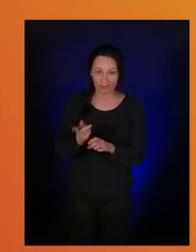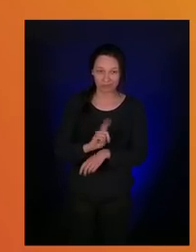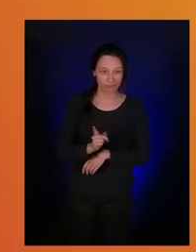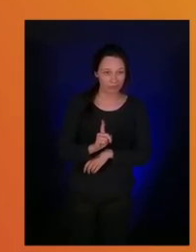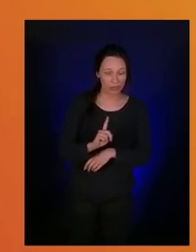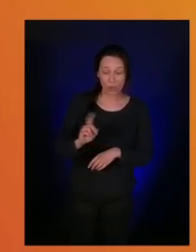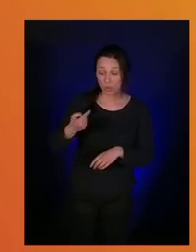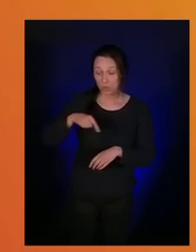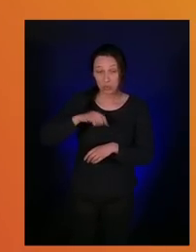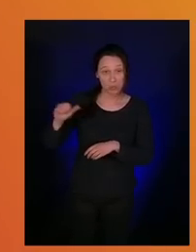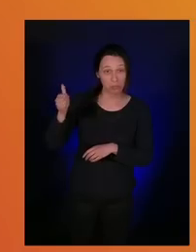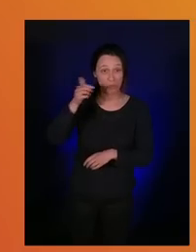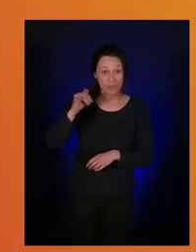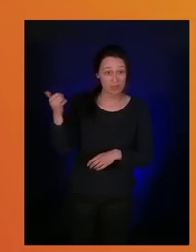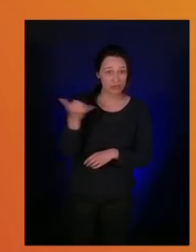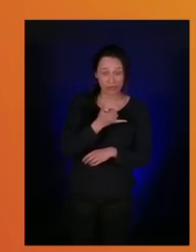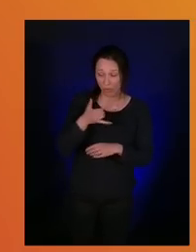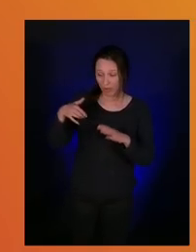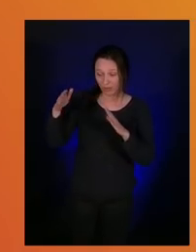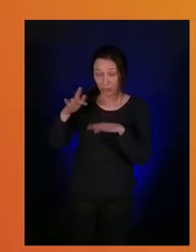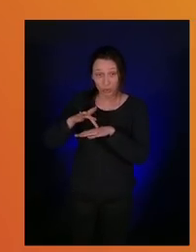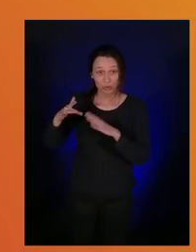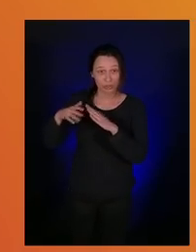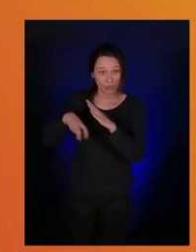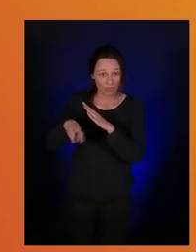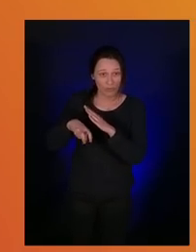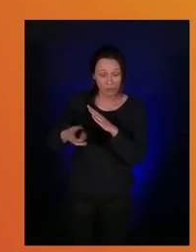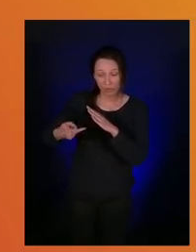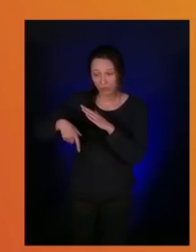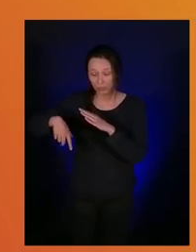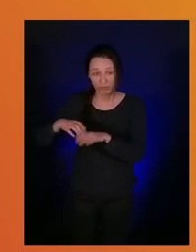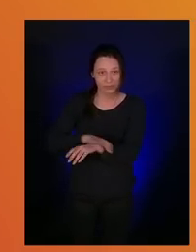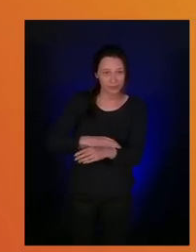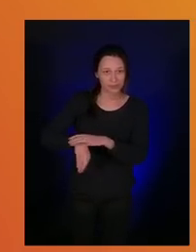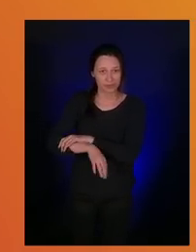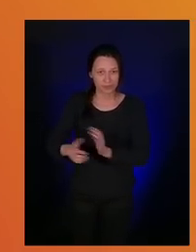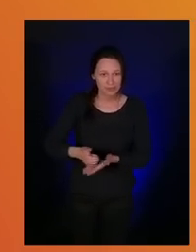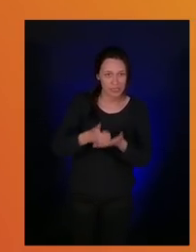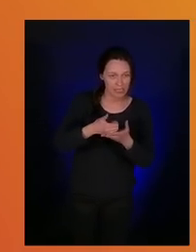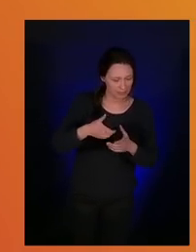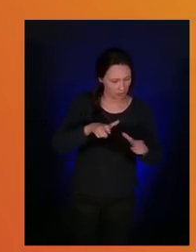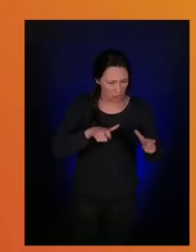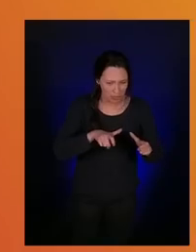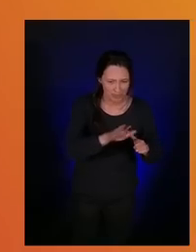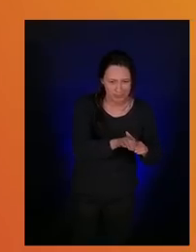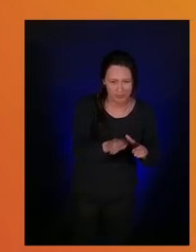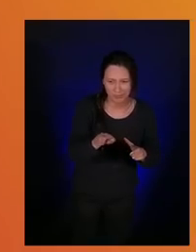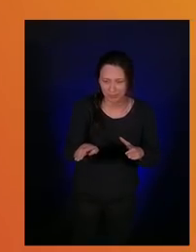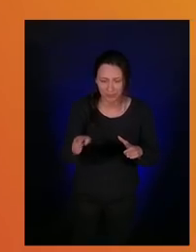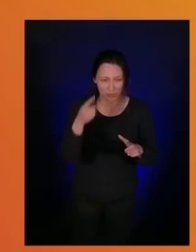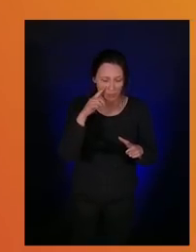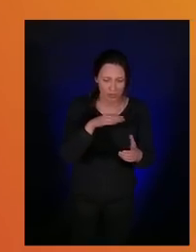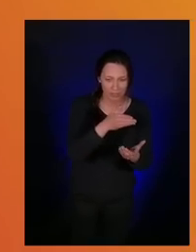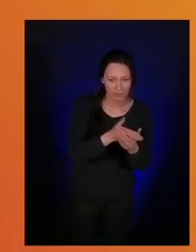pour aider nos collègues, les soutenir, les réconforter, interpeller les directions sur des situations